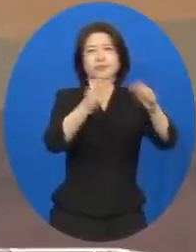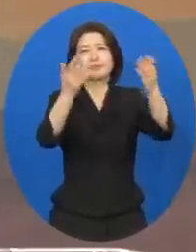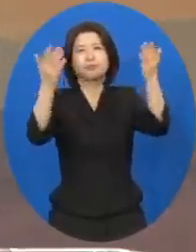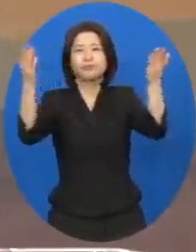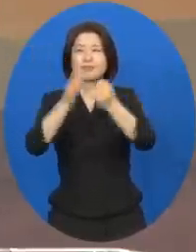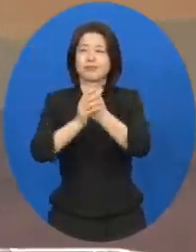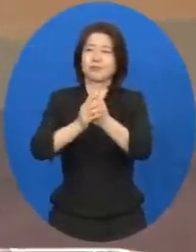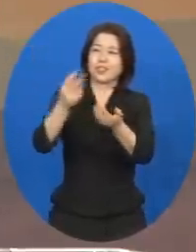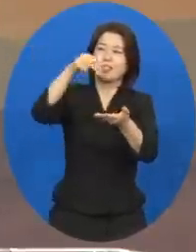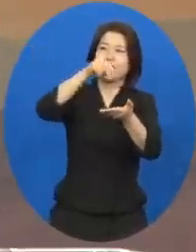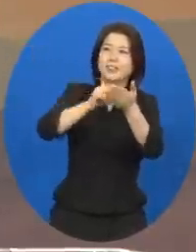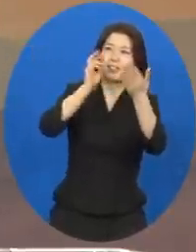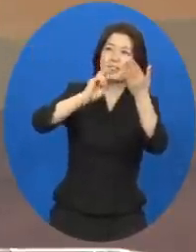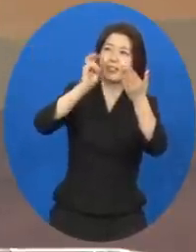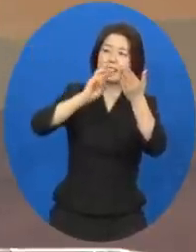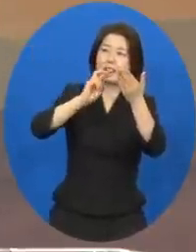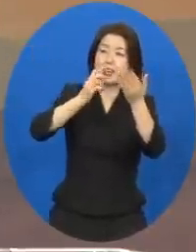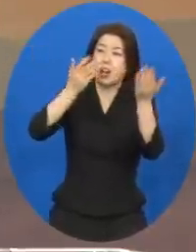찬양하는 그때